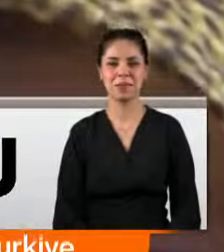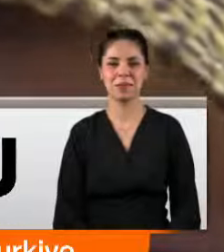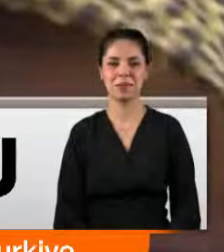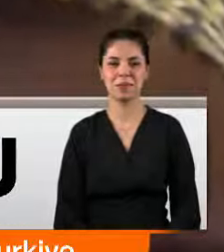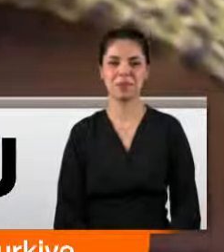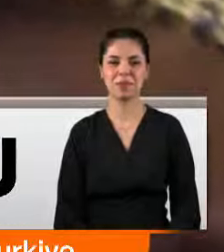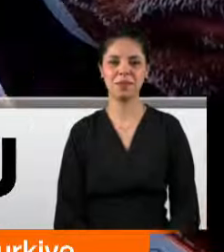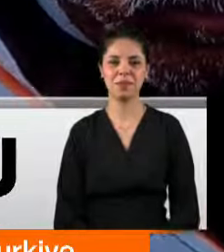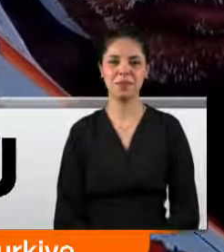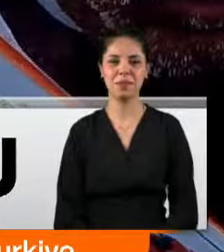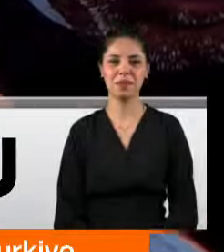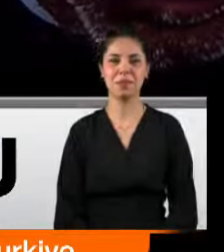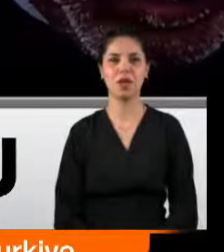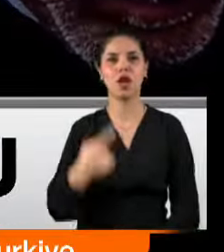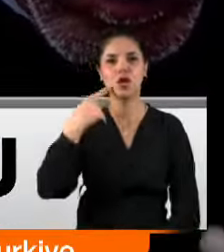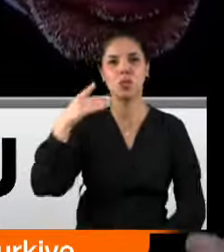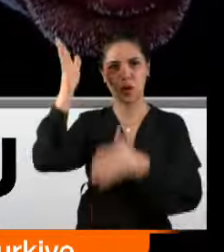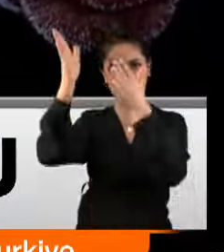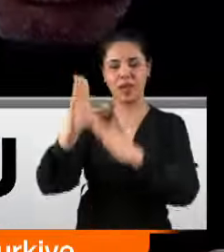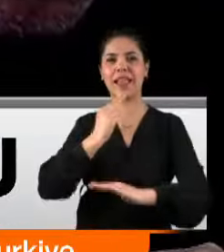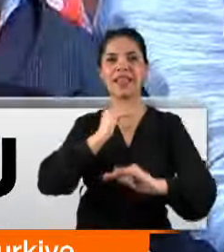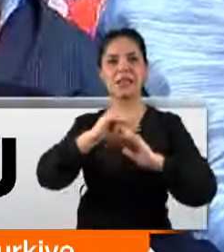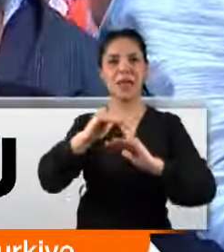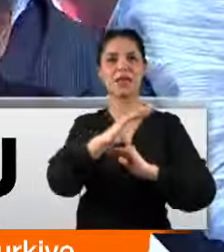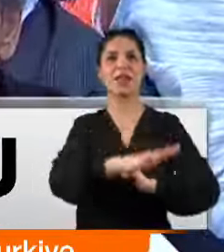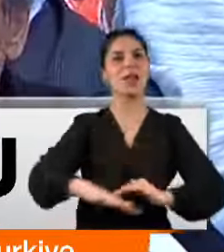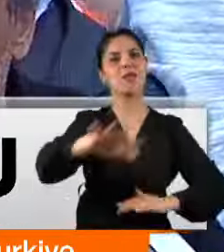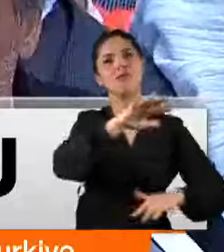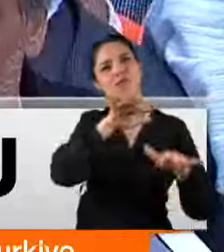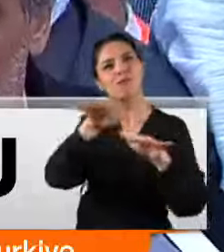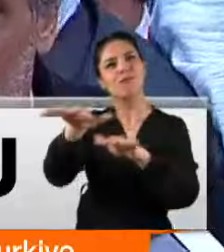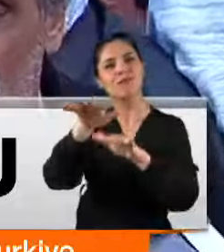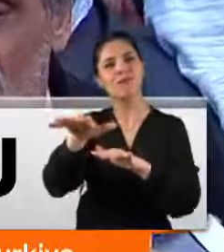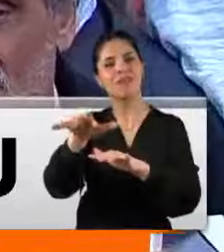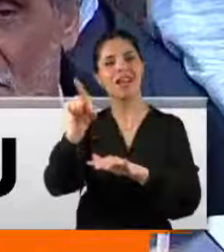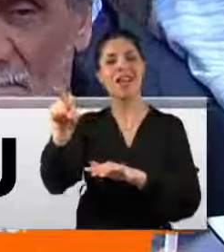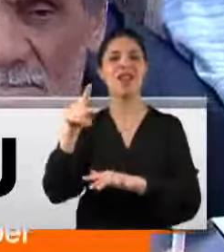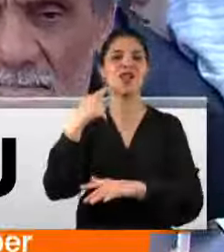Kurum bu yıl burada kazanacak. Erdoğan gençlerin yoğun ilgisine kayıtsız kalmadı.